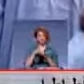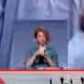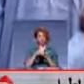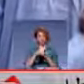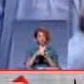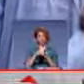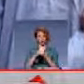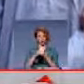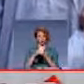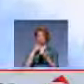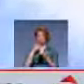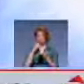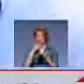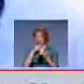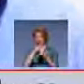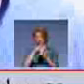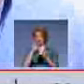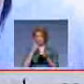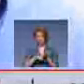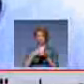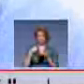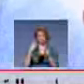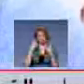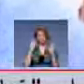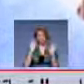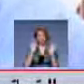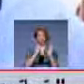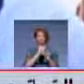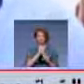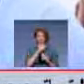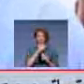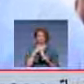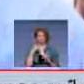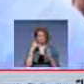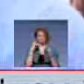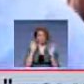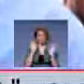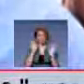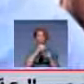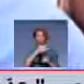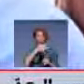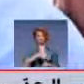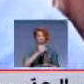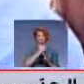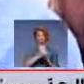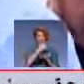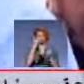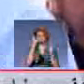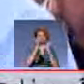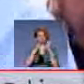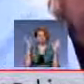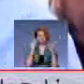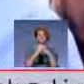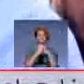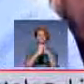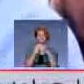بيقتنع بالحاجات اللي زي دي عشان اكون صريح معاك، لكن دايما زي ما قلت من شويه انا باخد بالظواهر اللي قدامي وان بالمنطق، يعني ايه اللي يخلي النار تولع